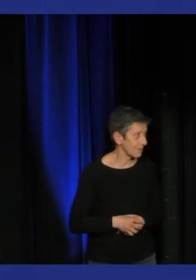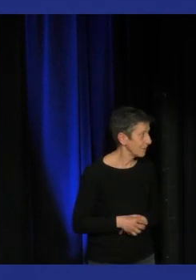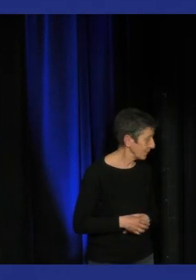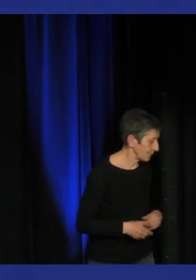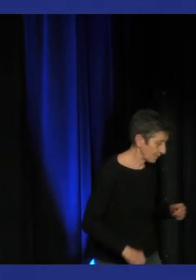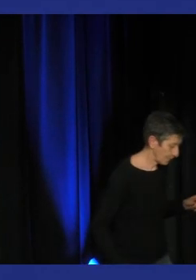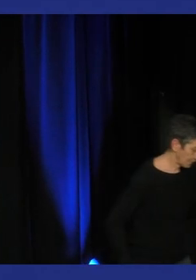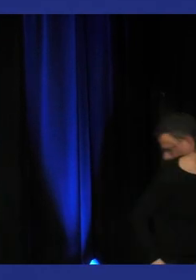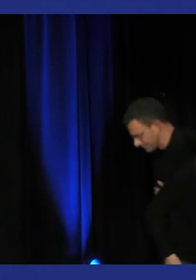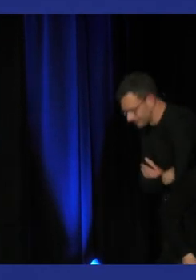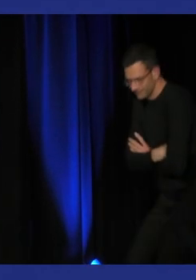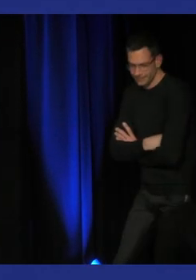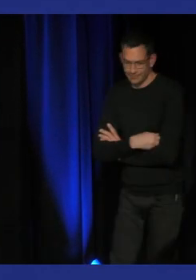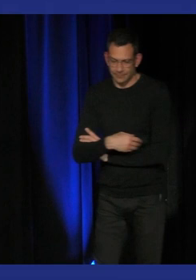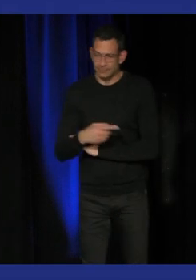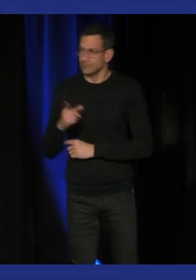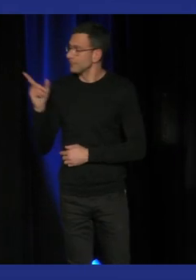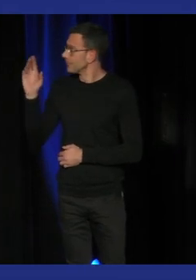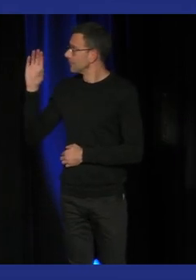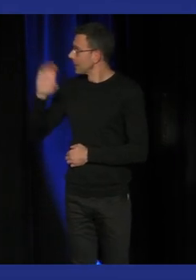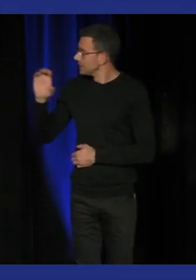Charlotte, est-ce que vous voulez réagir aussi